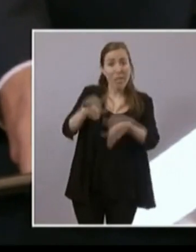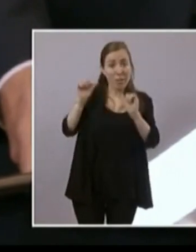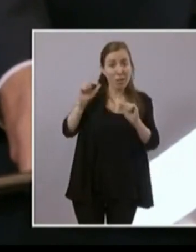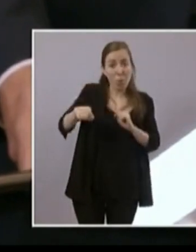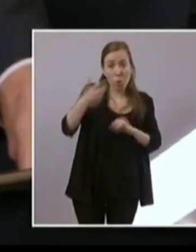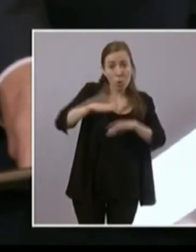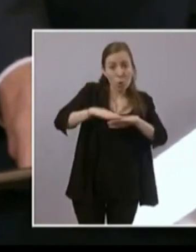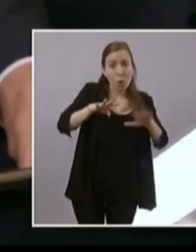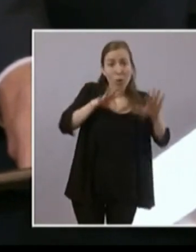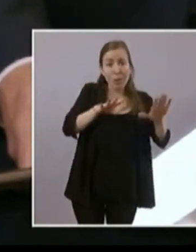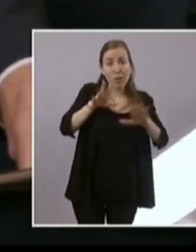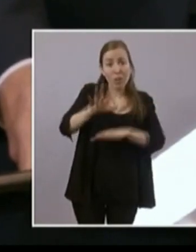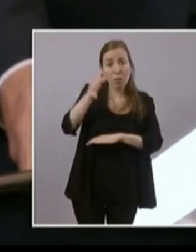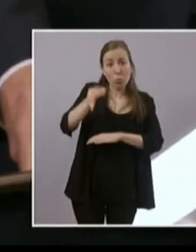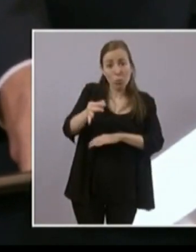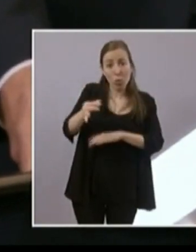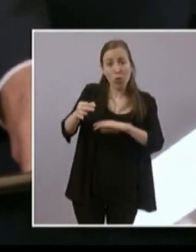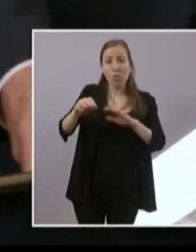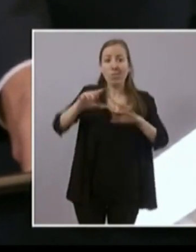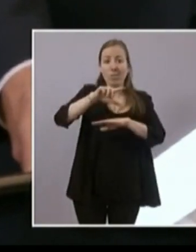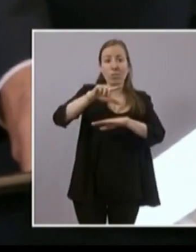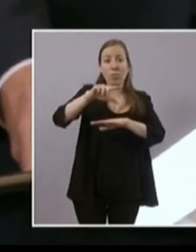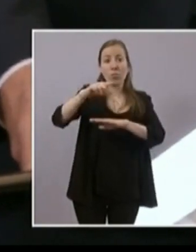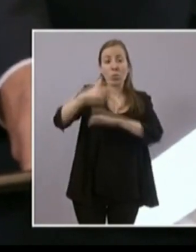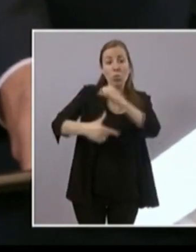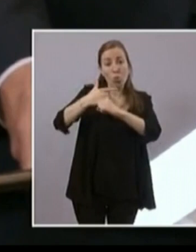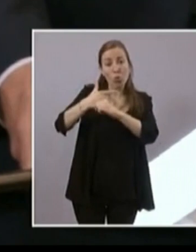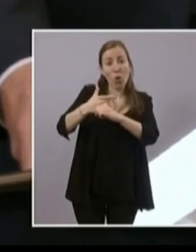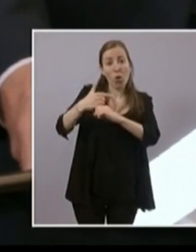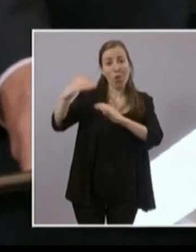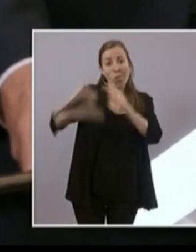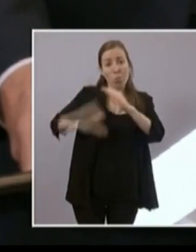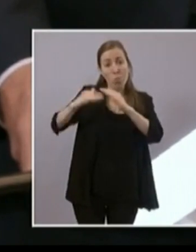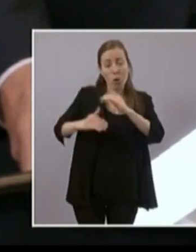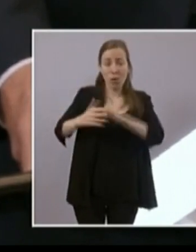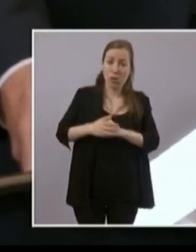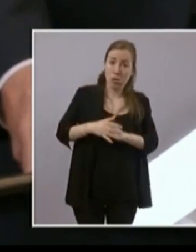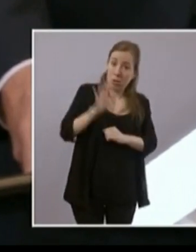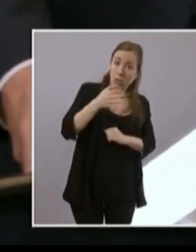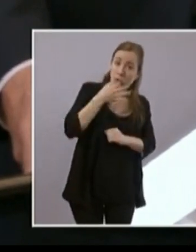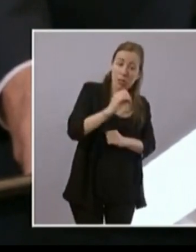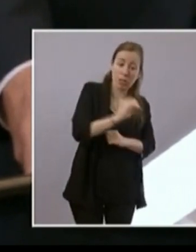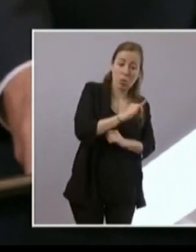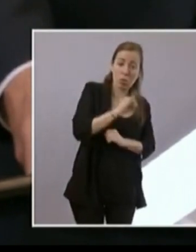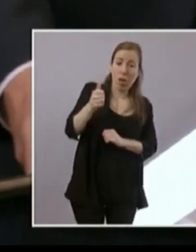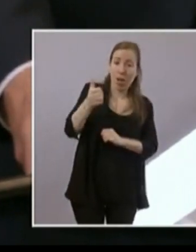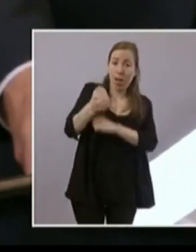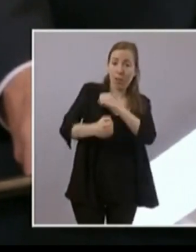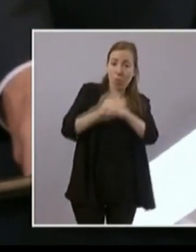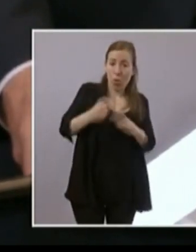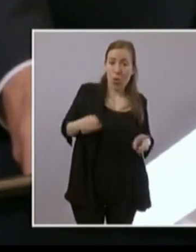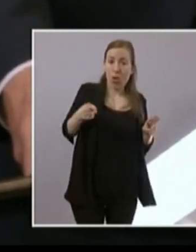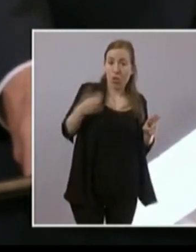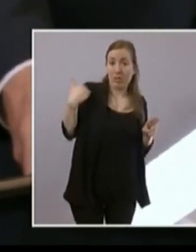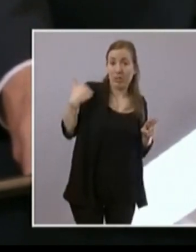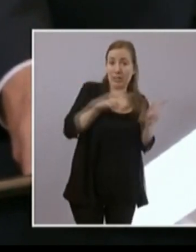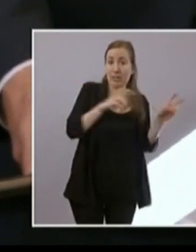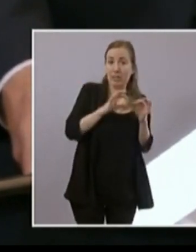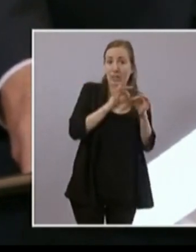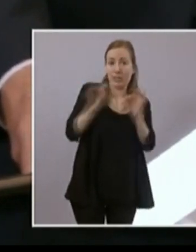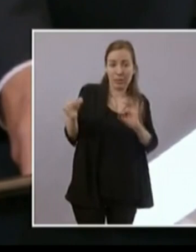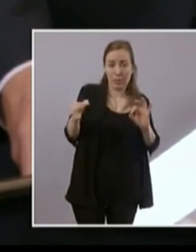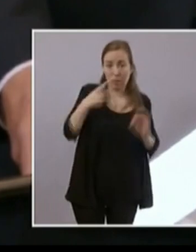représentent moins de 2 ans d'emprisonnement. Là, je parle évidemment des peines qui sont entre 0 et 1 an. L'orientation claire envoyée aux magistrats, c'est de ne